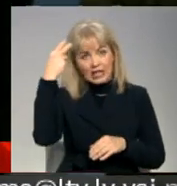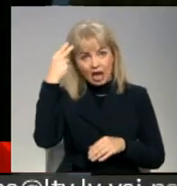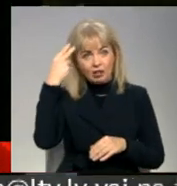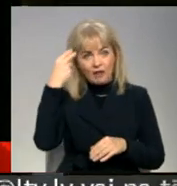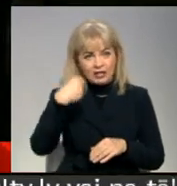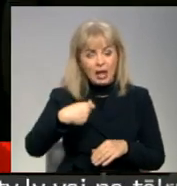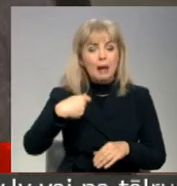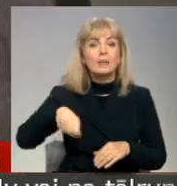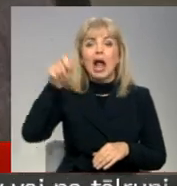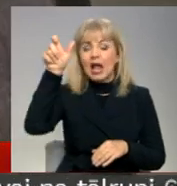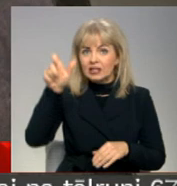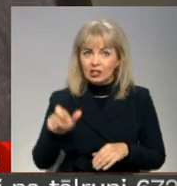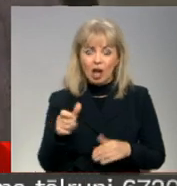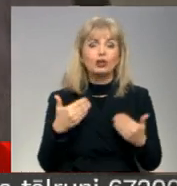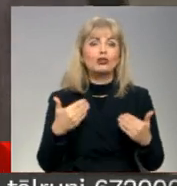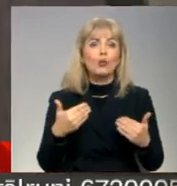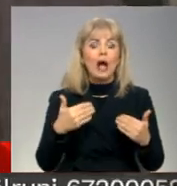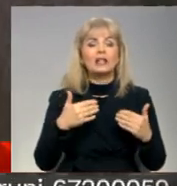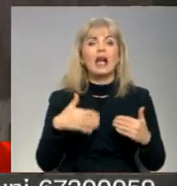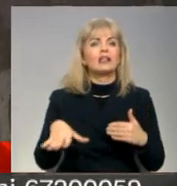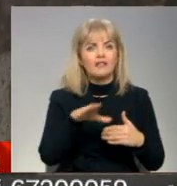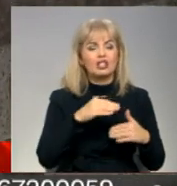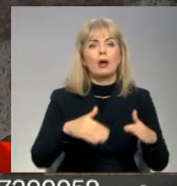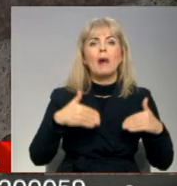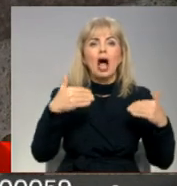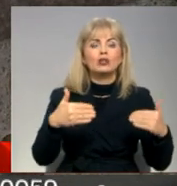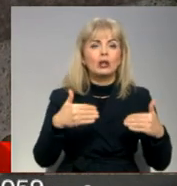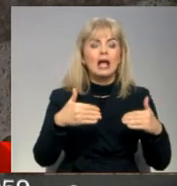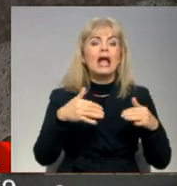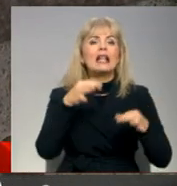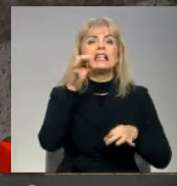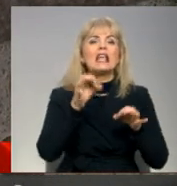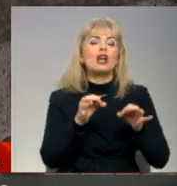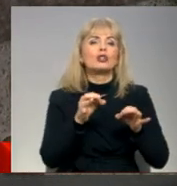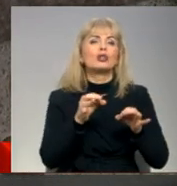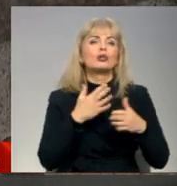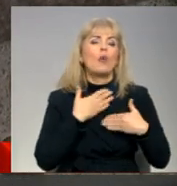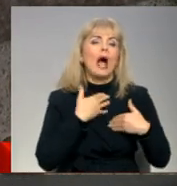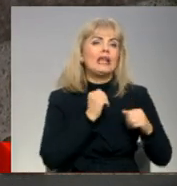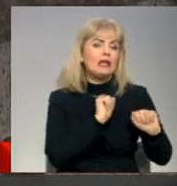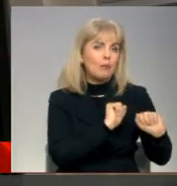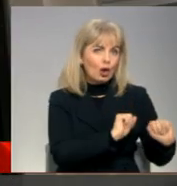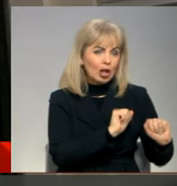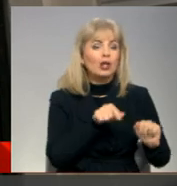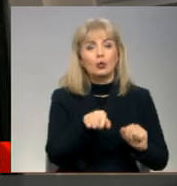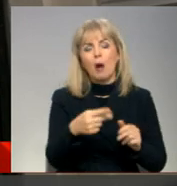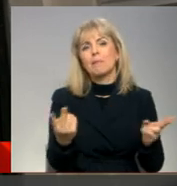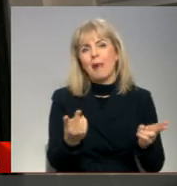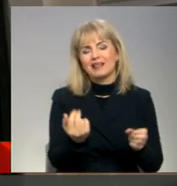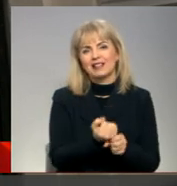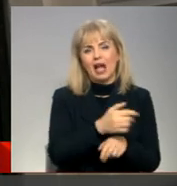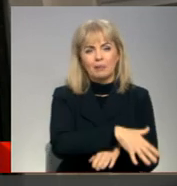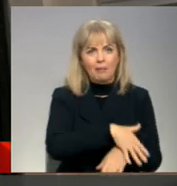Daļa Grybauskaite viņiem visiem šodien atcēla tiesisko imunitāti un parasti to dara parlaments, taču tāpēc, ka plenāra